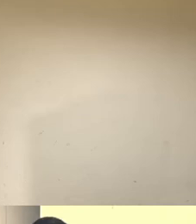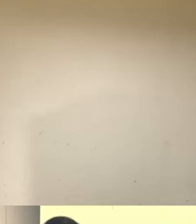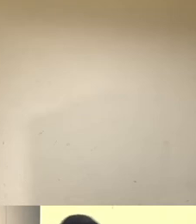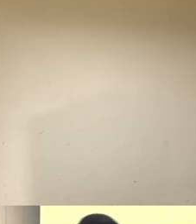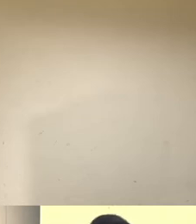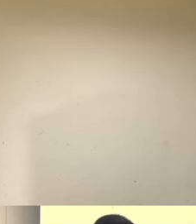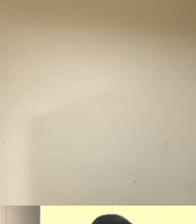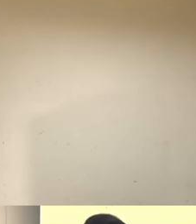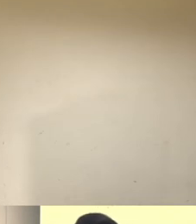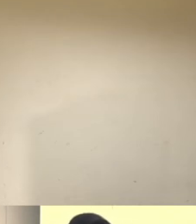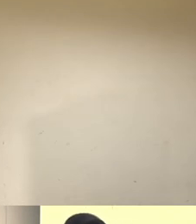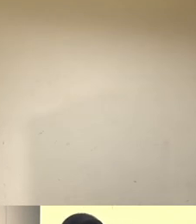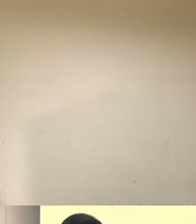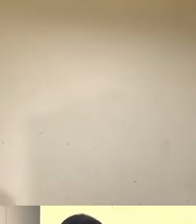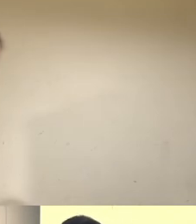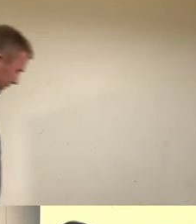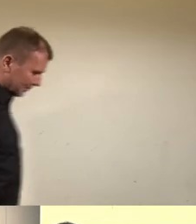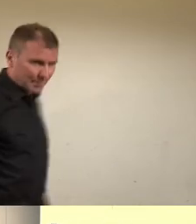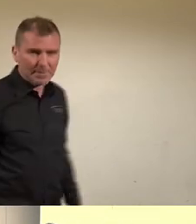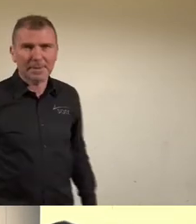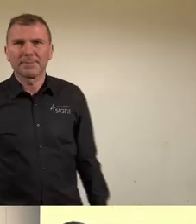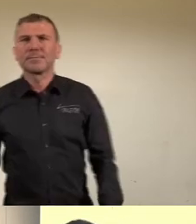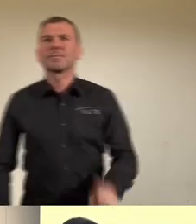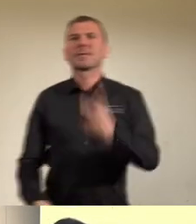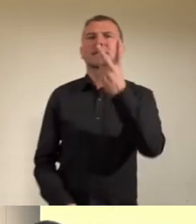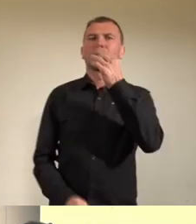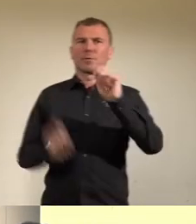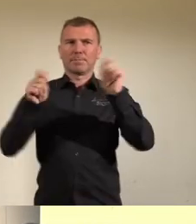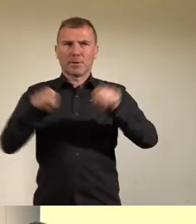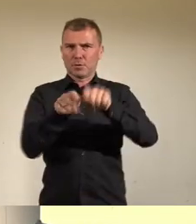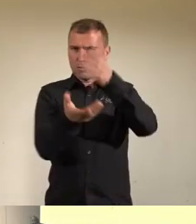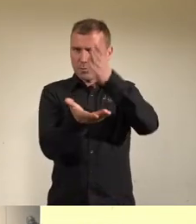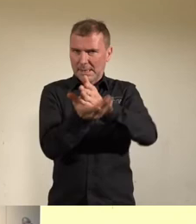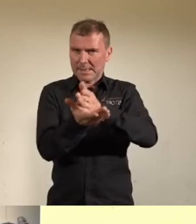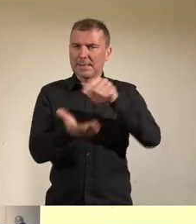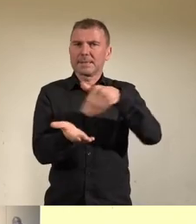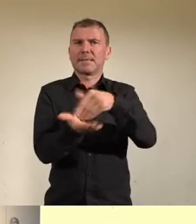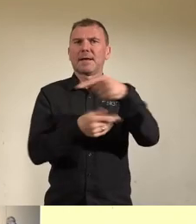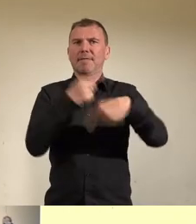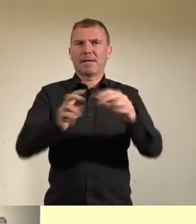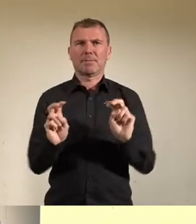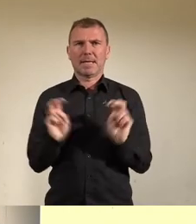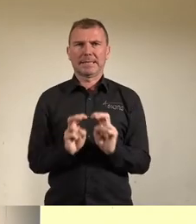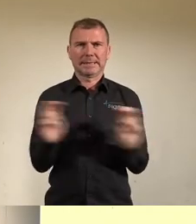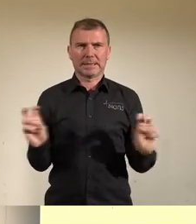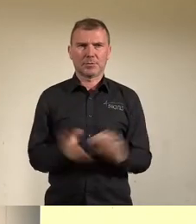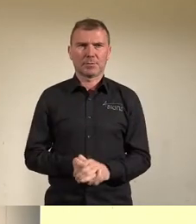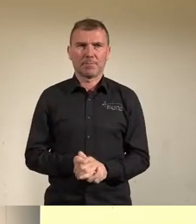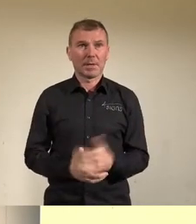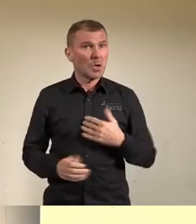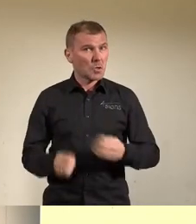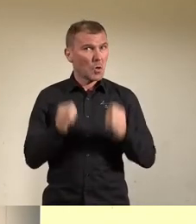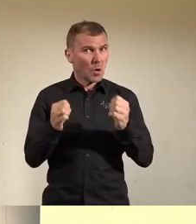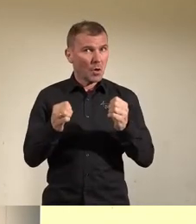So, meine Damen und Herren, 2 Minuten sind lange vorbei. Jetzt geht es weiter mit der Sitzung. Ich hoffe, dass